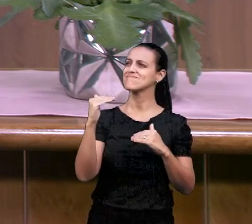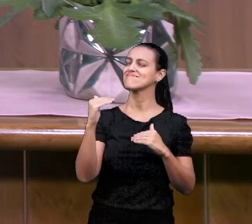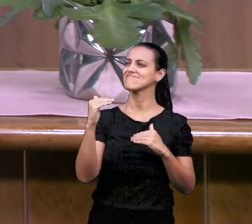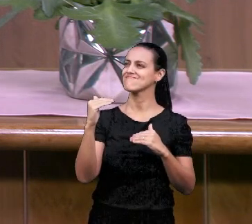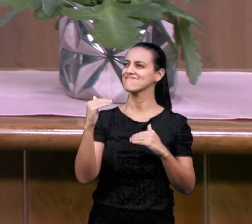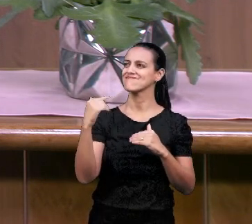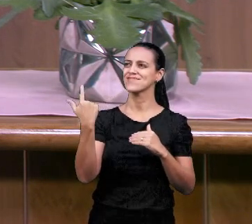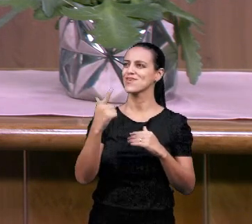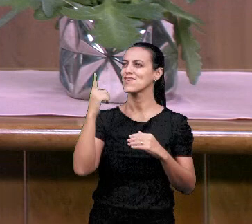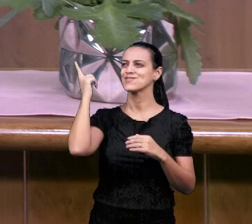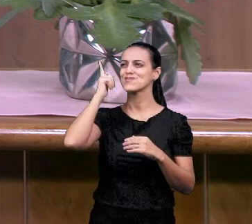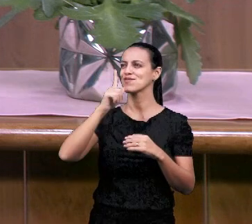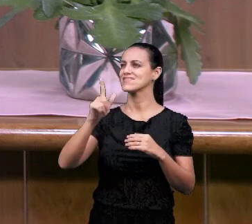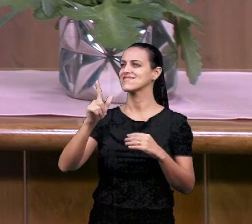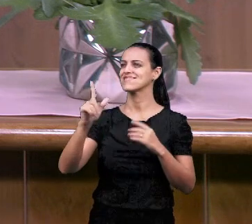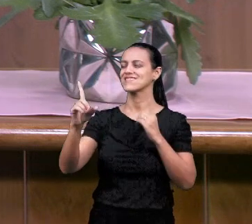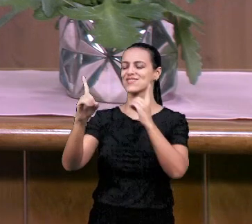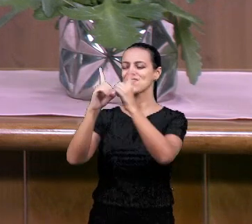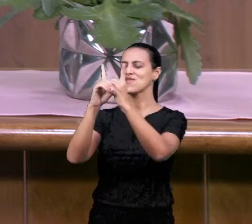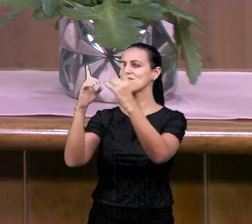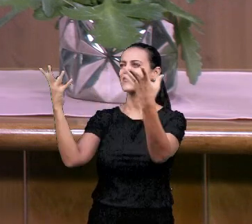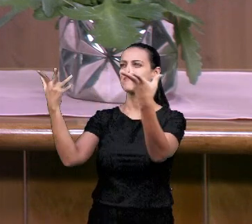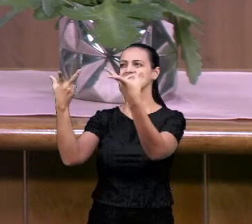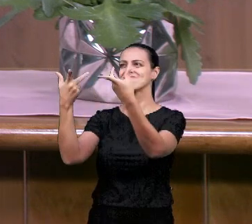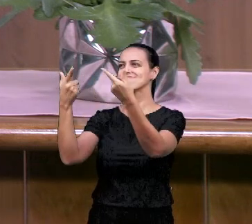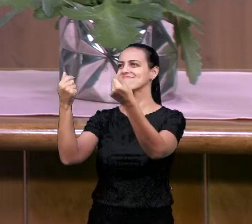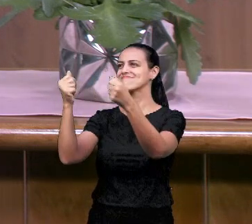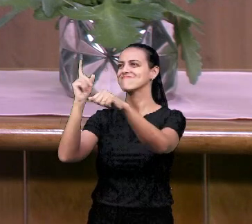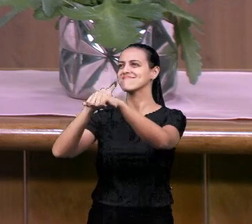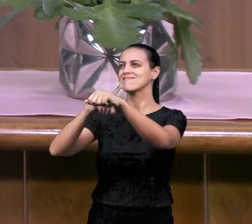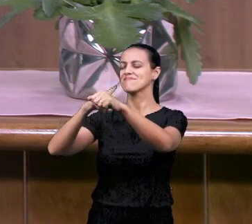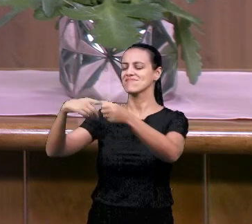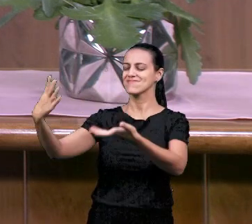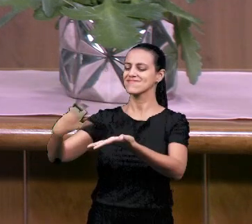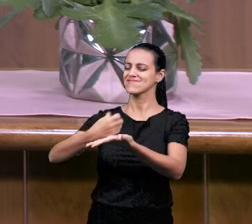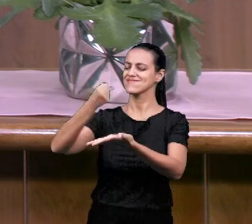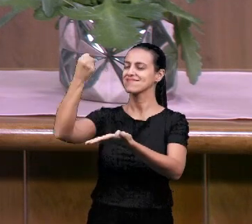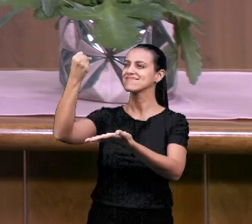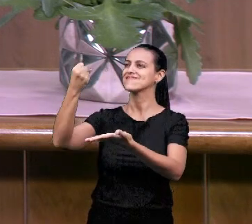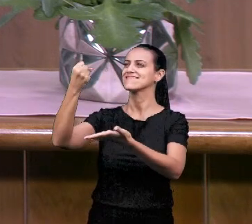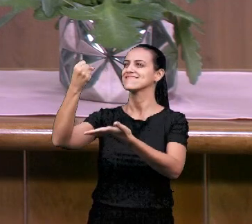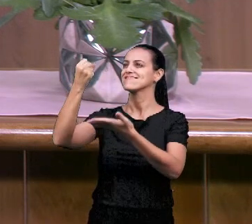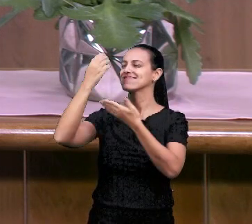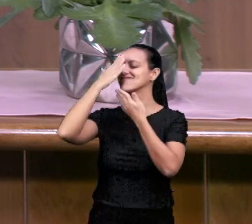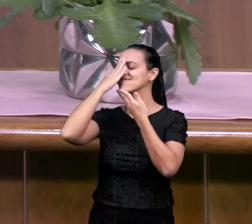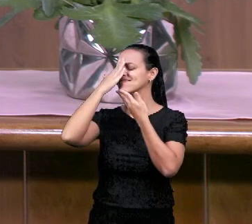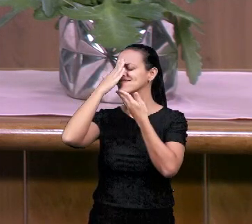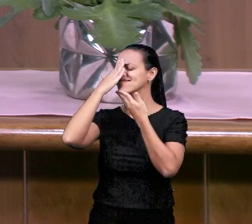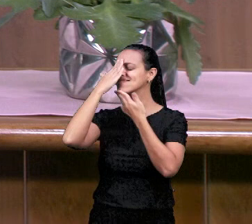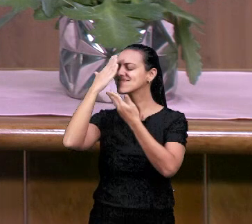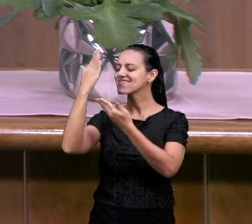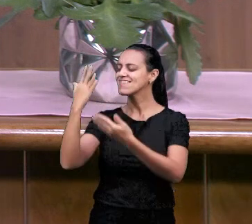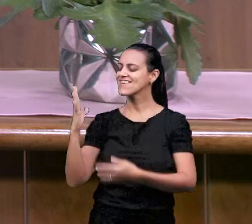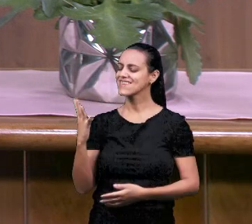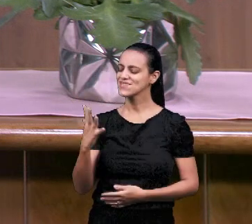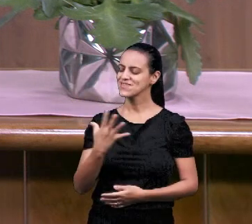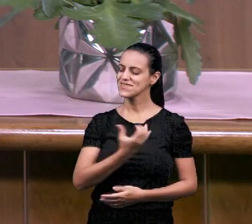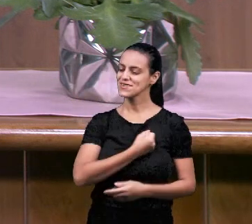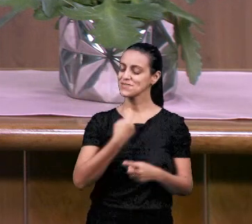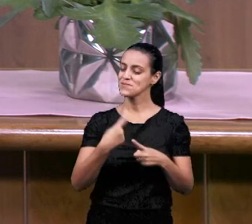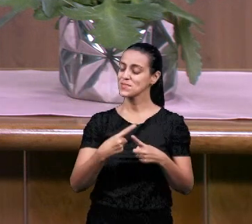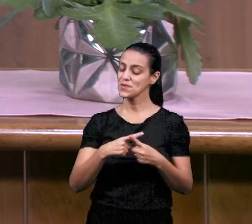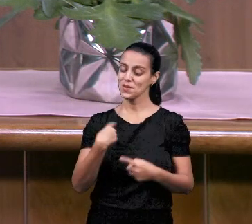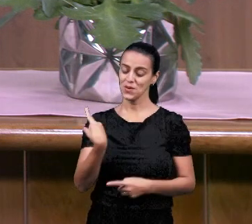pas en direction à cette rencontre merveilleuse que nous allons voir avec le Seigneur Jésus sous les nuages. Nous te louons pour cela, Seigneur, parce que ton Église